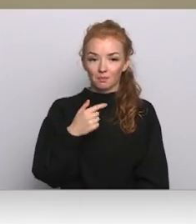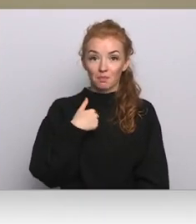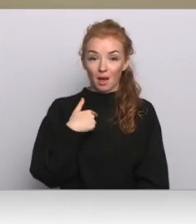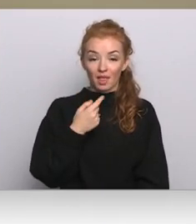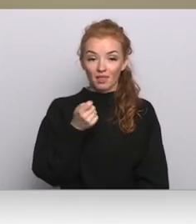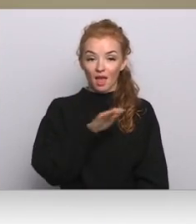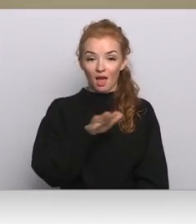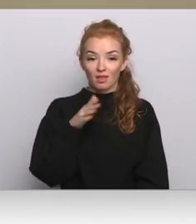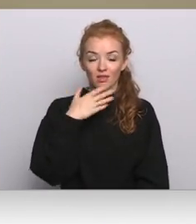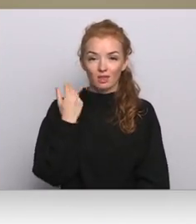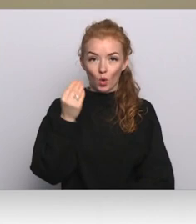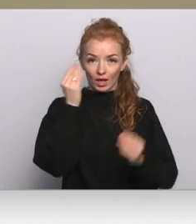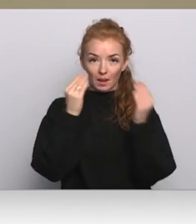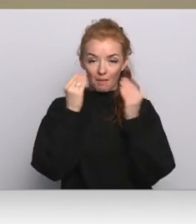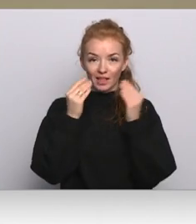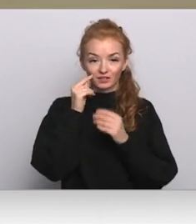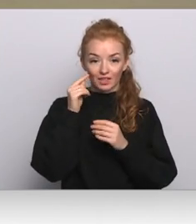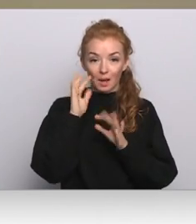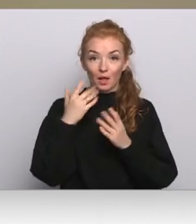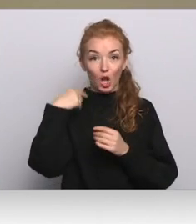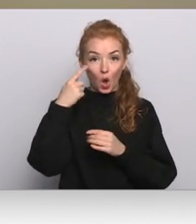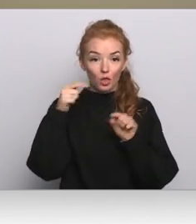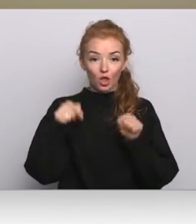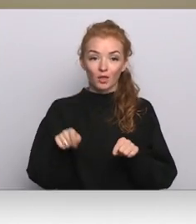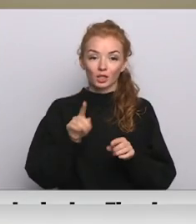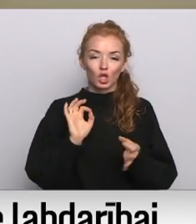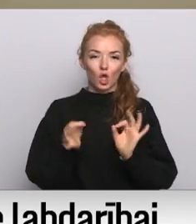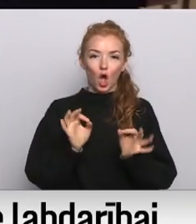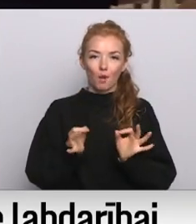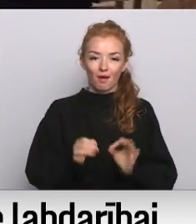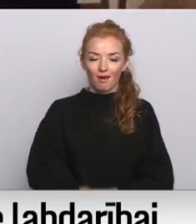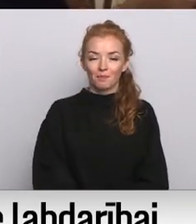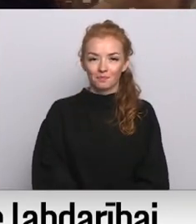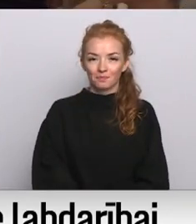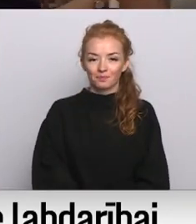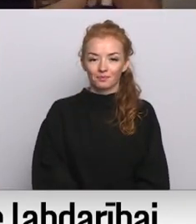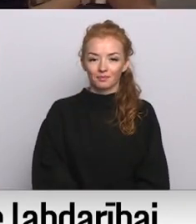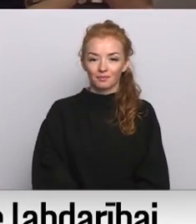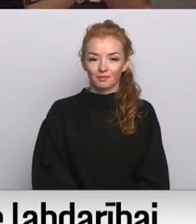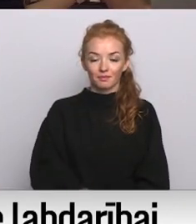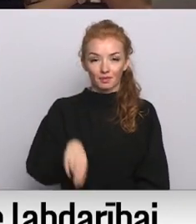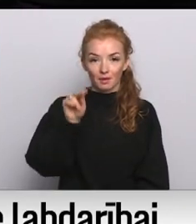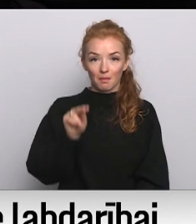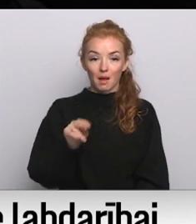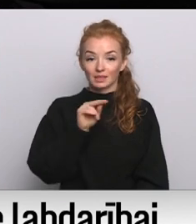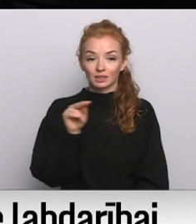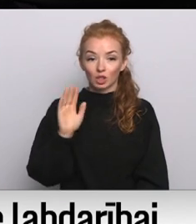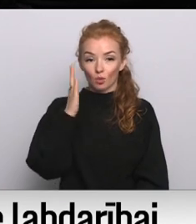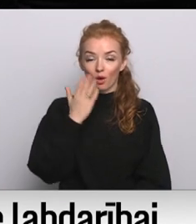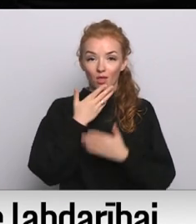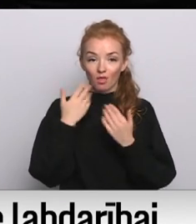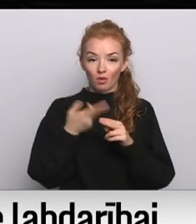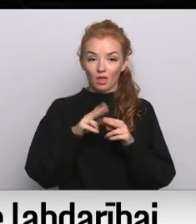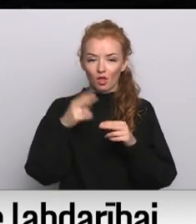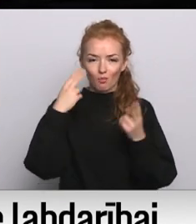vīrietis, taču Londonā tas ir pilnīgi normāli. Tā kā baznīcā spoguļu nav, tad